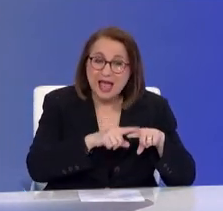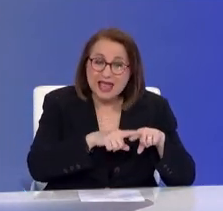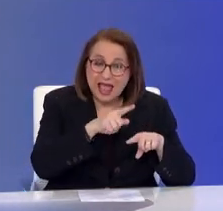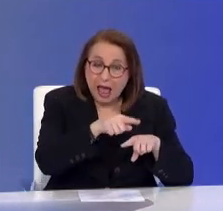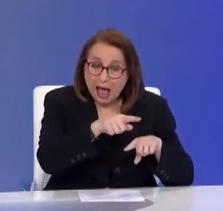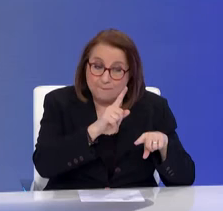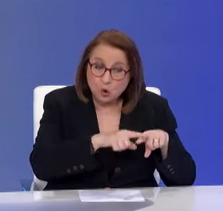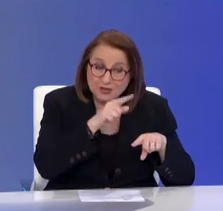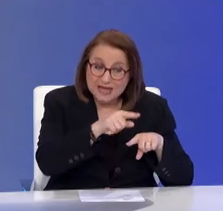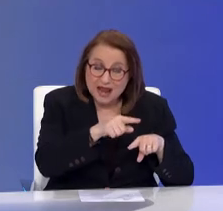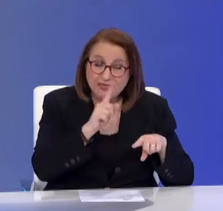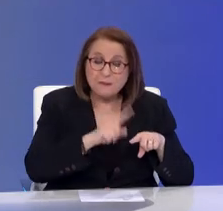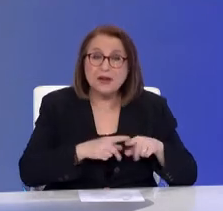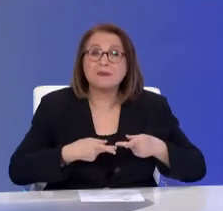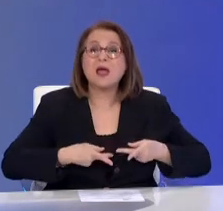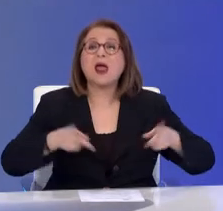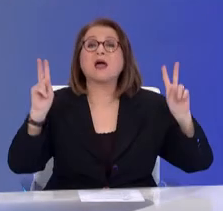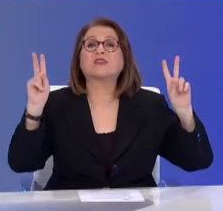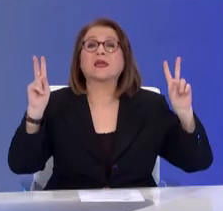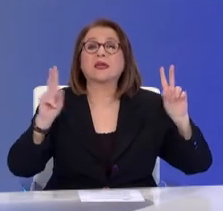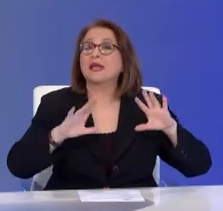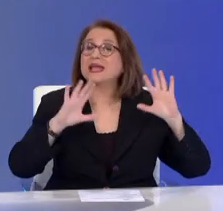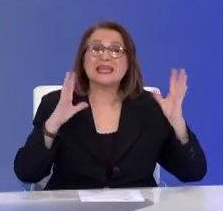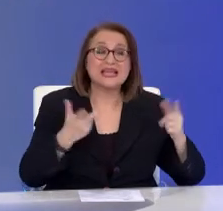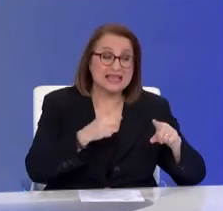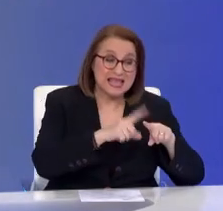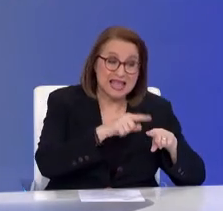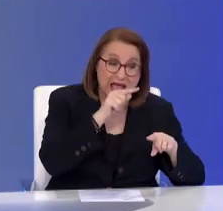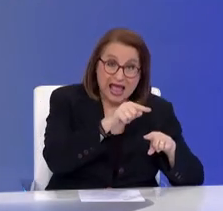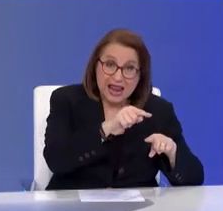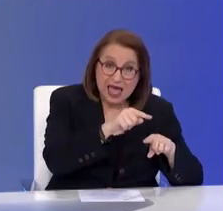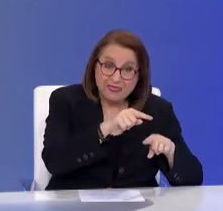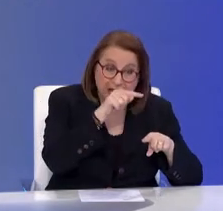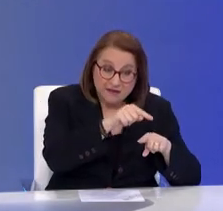πρέπει να ελευθερωθεί και μέσα από τα έργα του